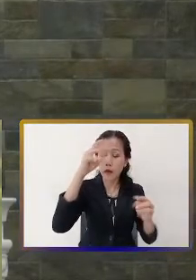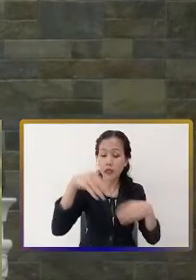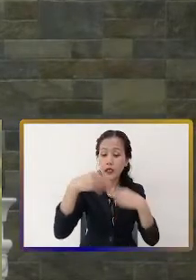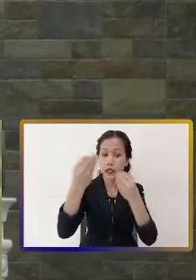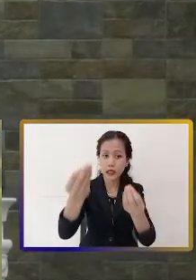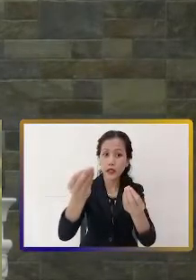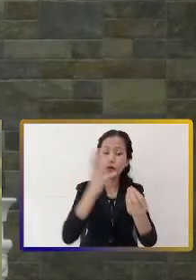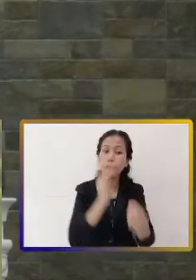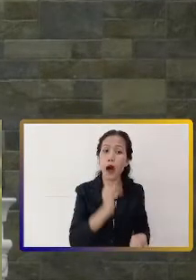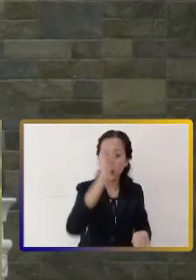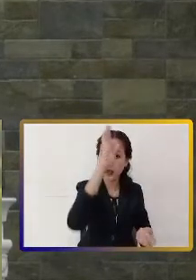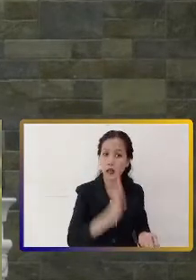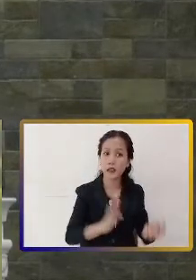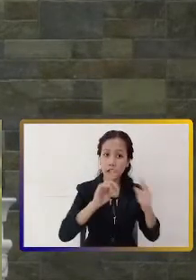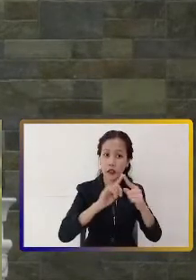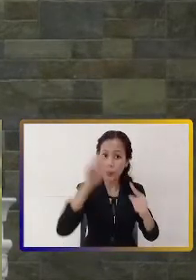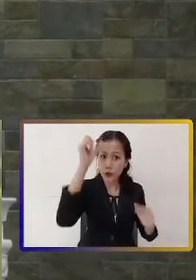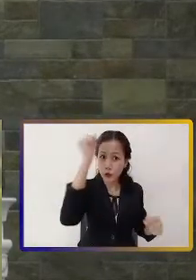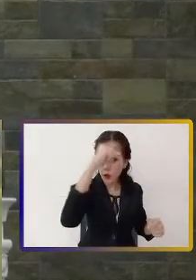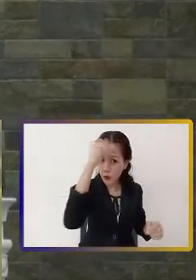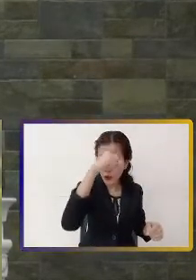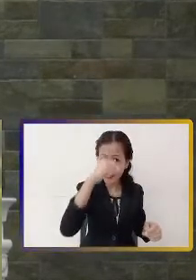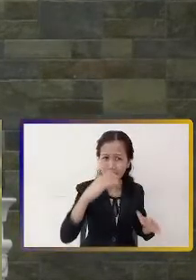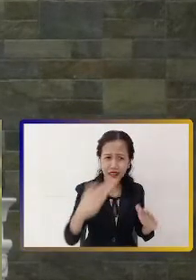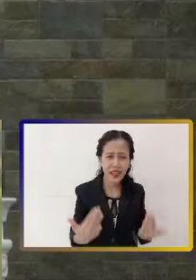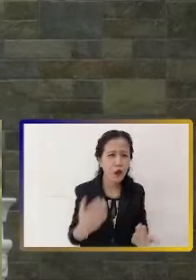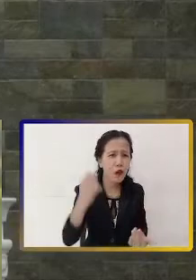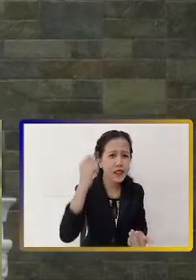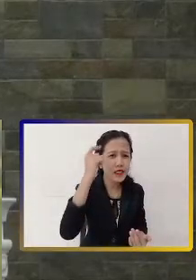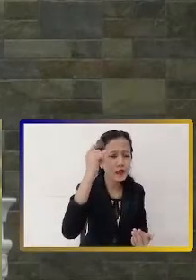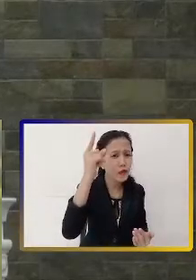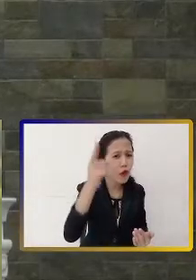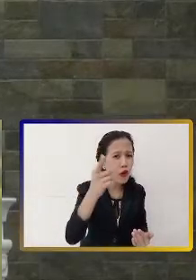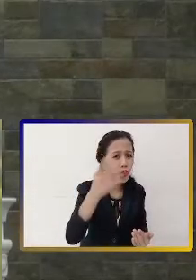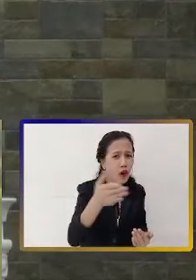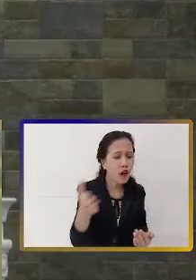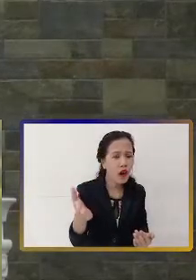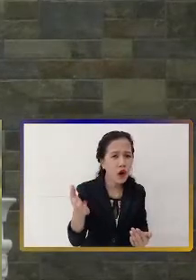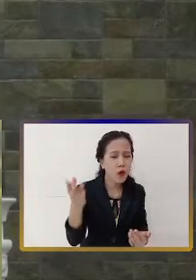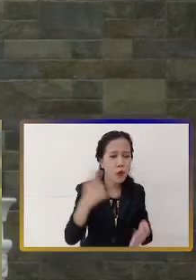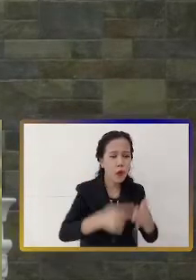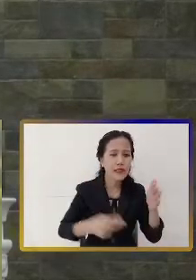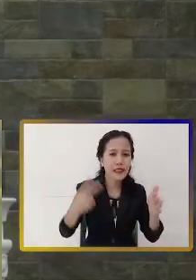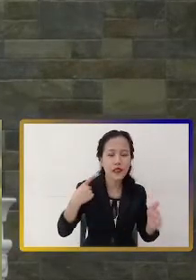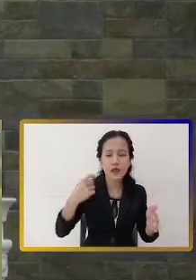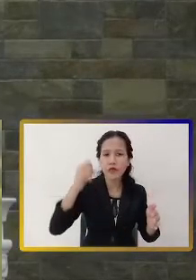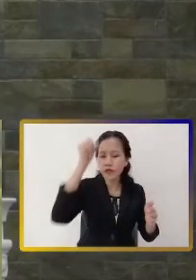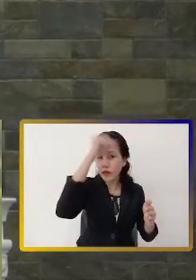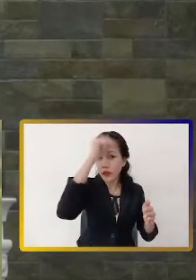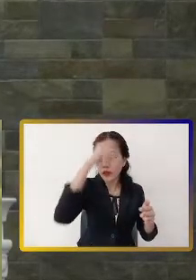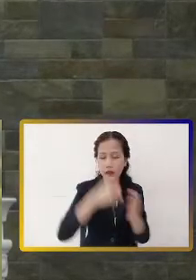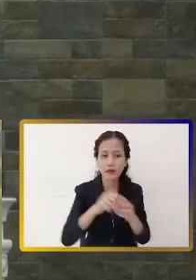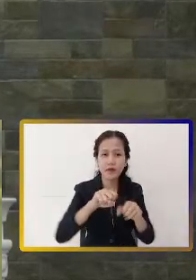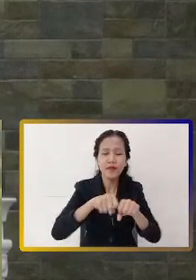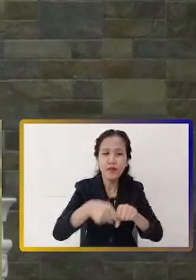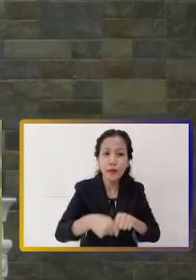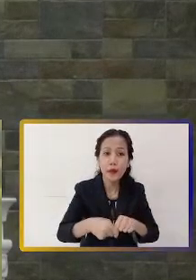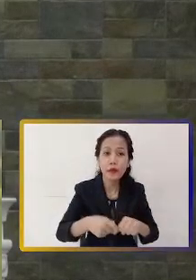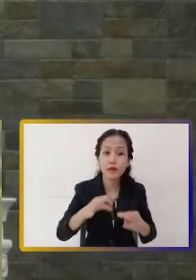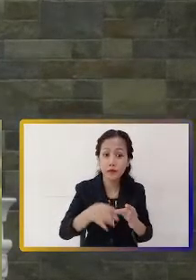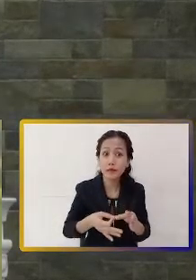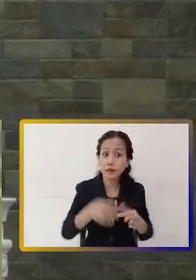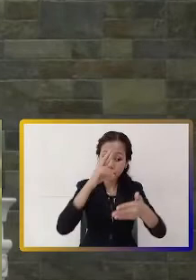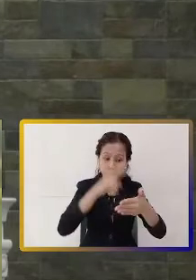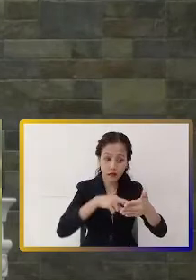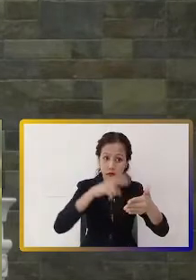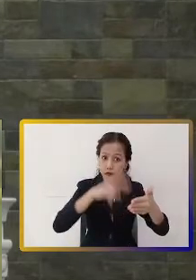niyo kung anong klaseng wisdom meron si Solomon, kapatid? So that, pag binasa niyo po ng tuloy-tuloy, makikita niyo, mga